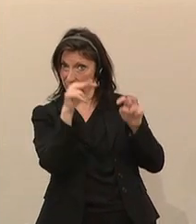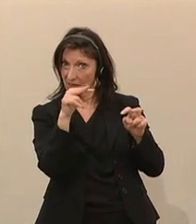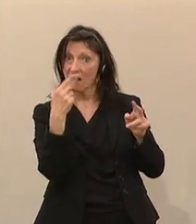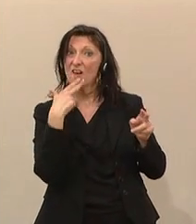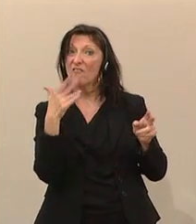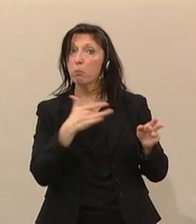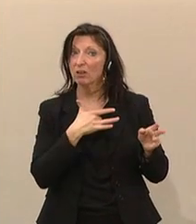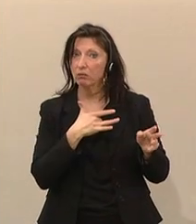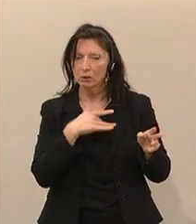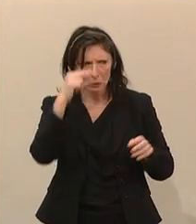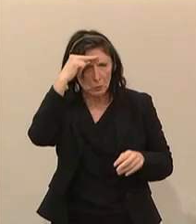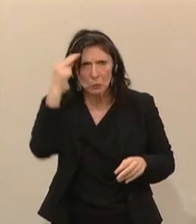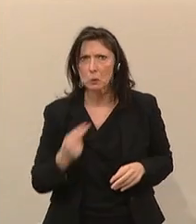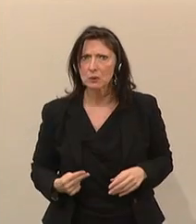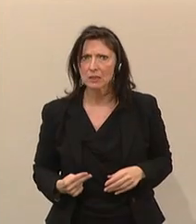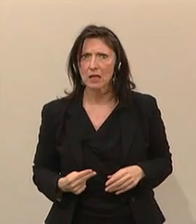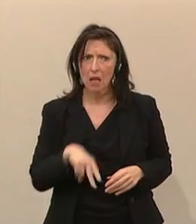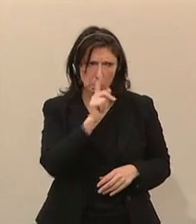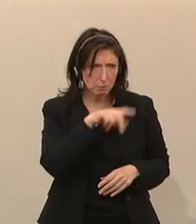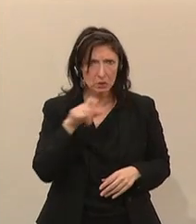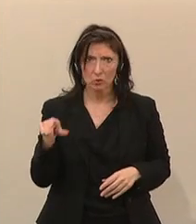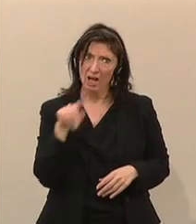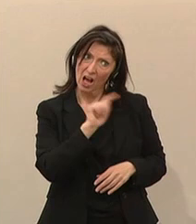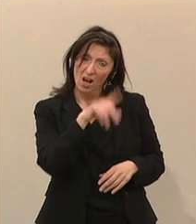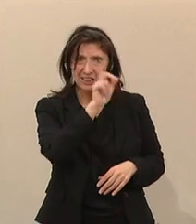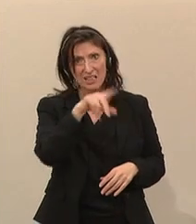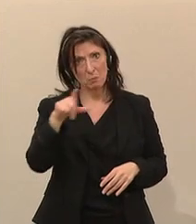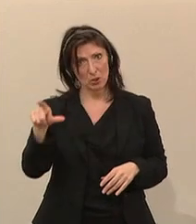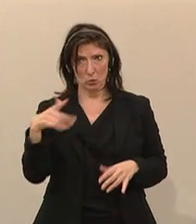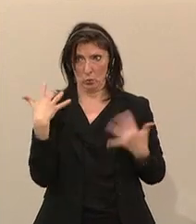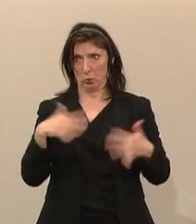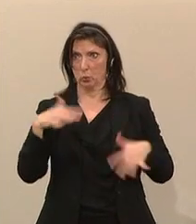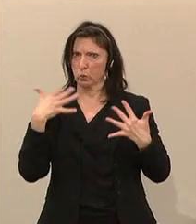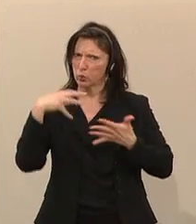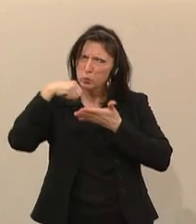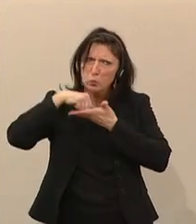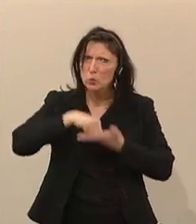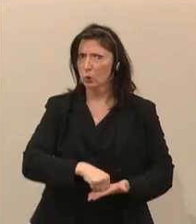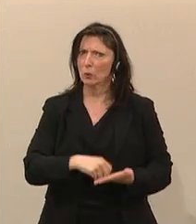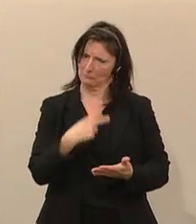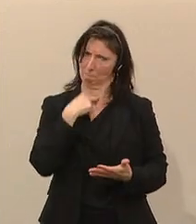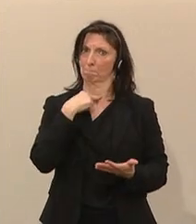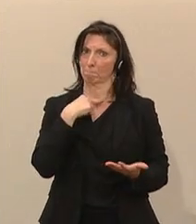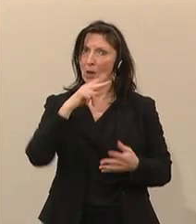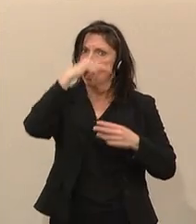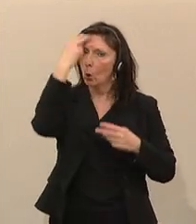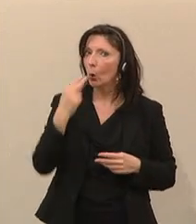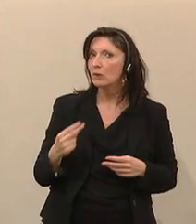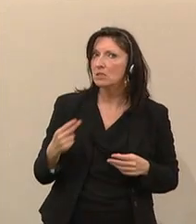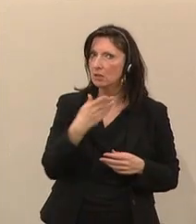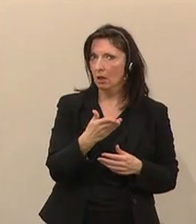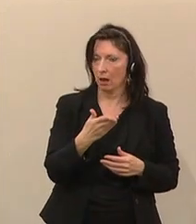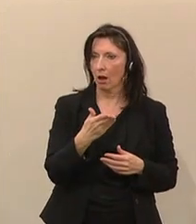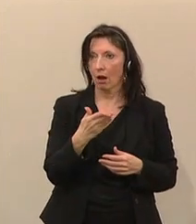getroffen, in hohem Maße eine Gruppe, die sehr stark unter Druck steht. Die Künstler ist eine Gruppe, die sehr